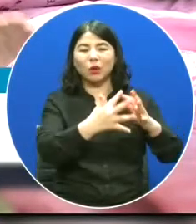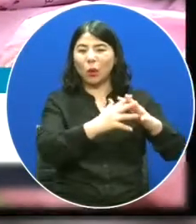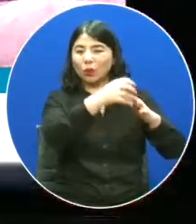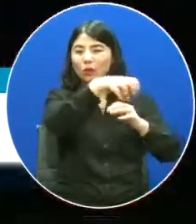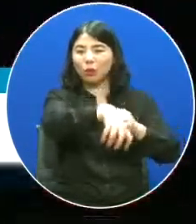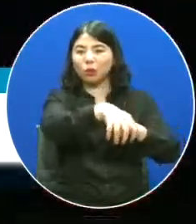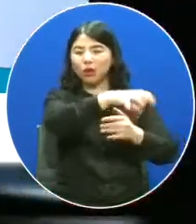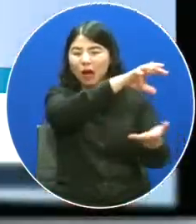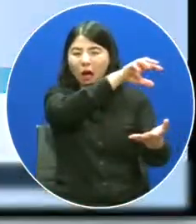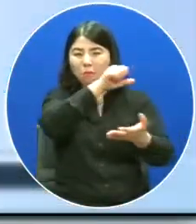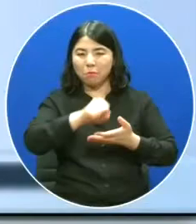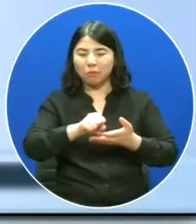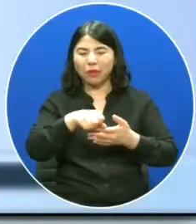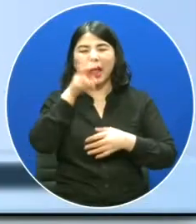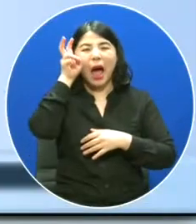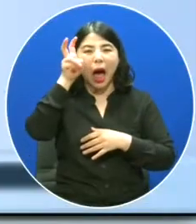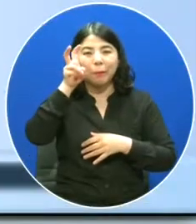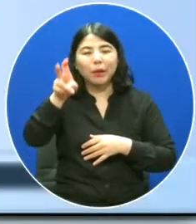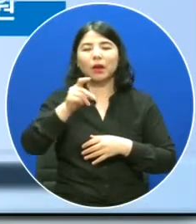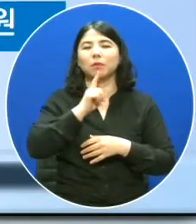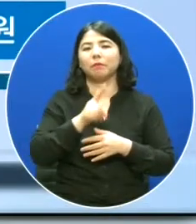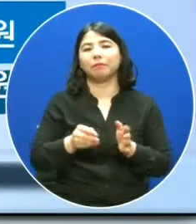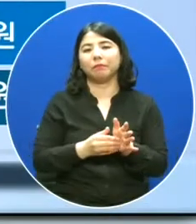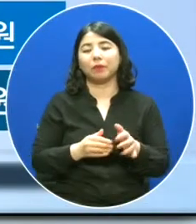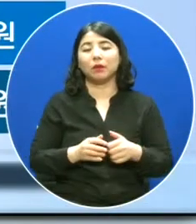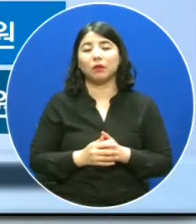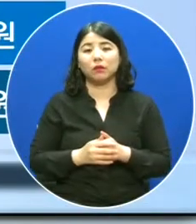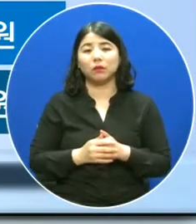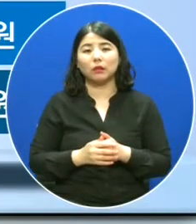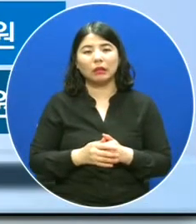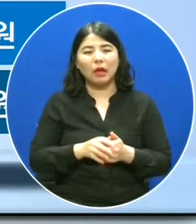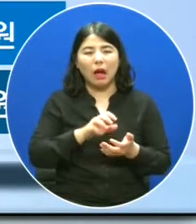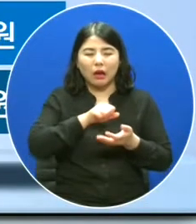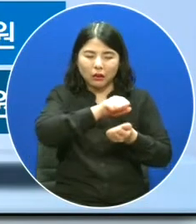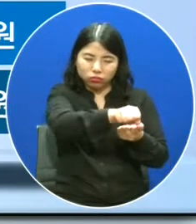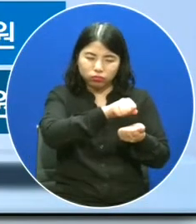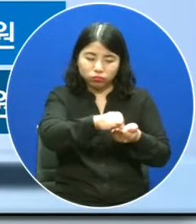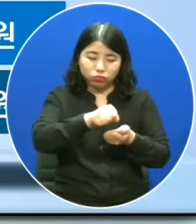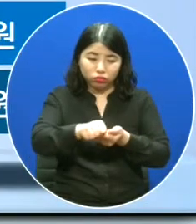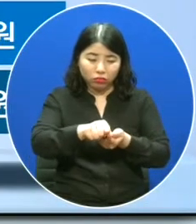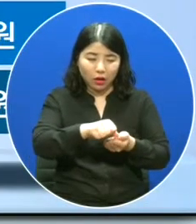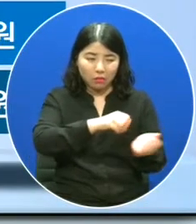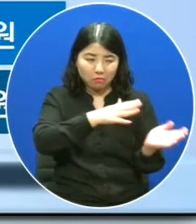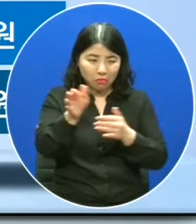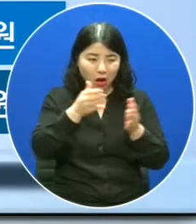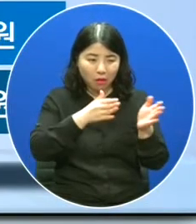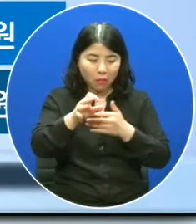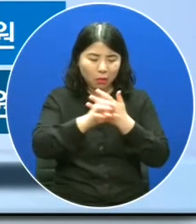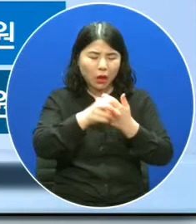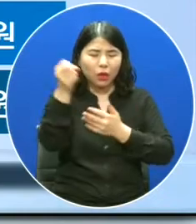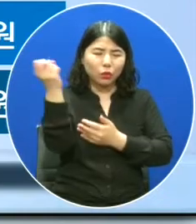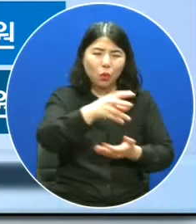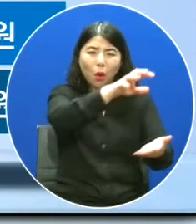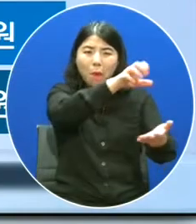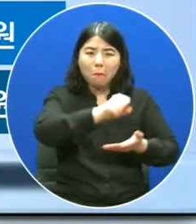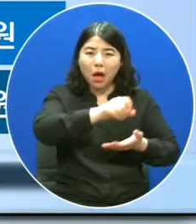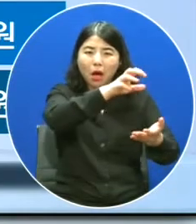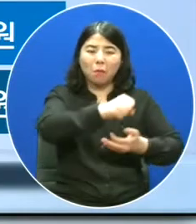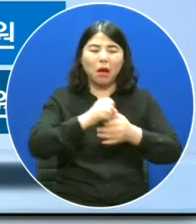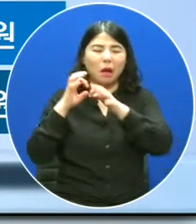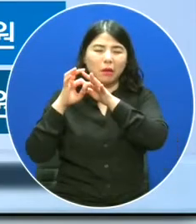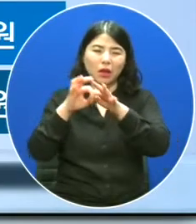공사 현장에서 나오는 것으로 추정된다고 합니다. 치우고 나면 또 내놓고 다시 치우면 또 내놓는